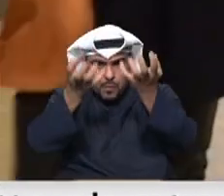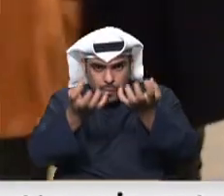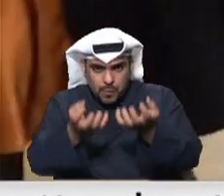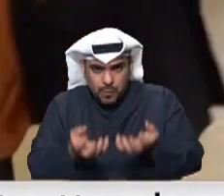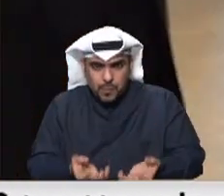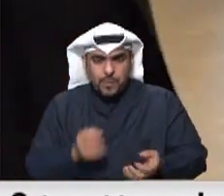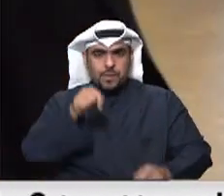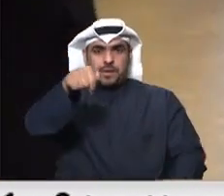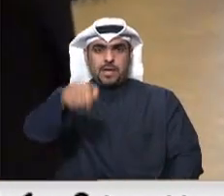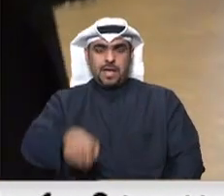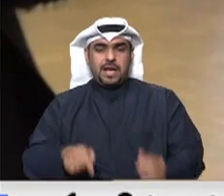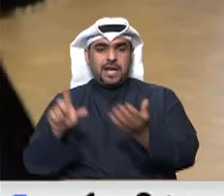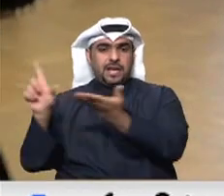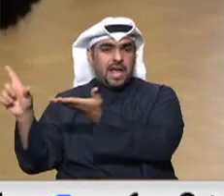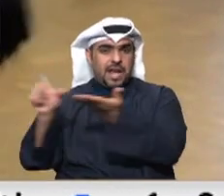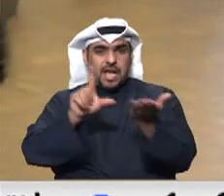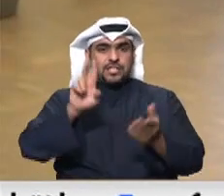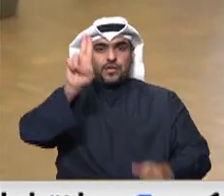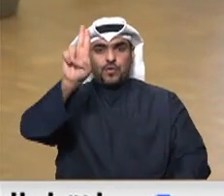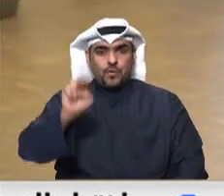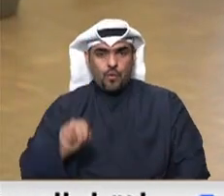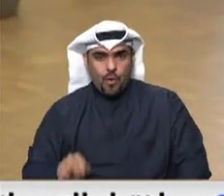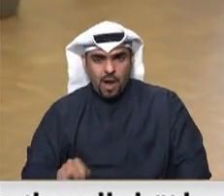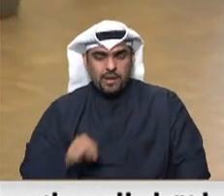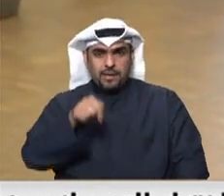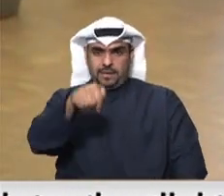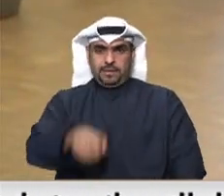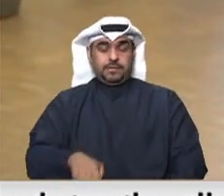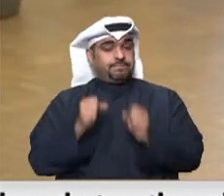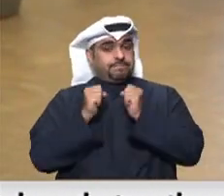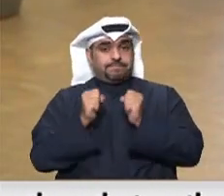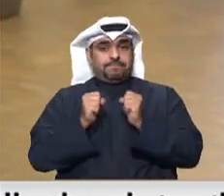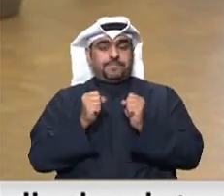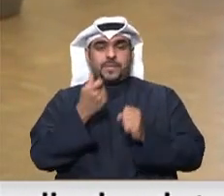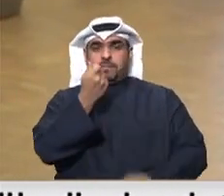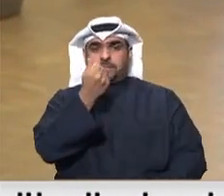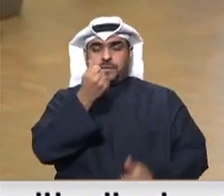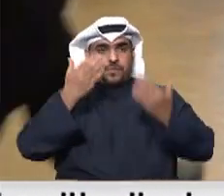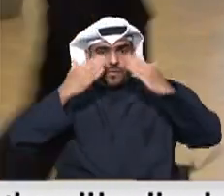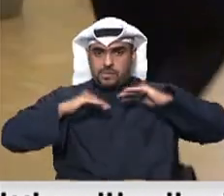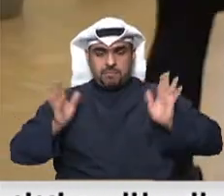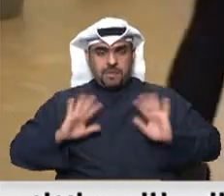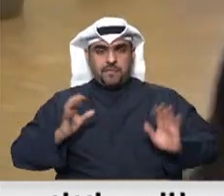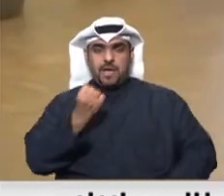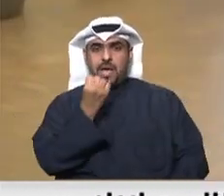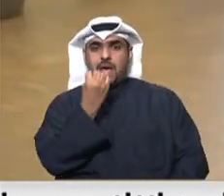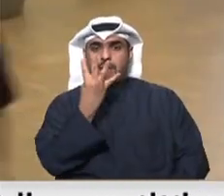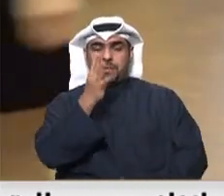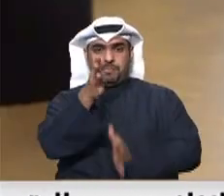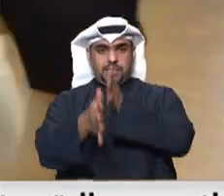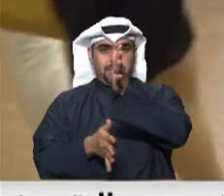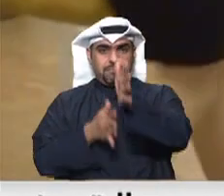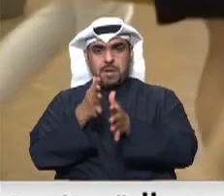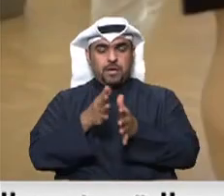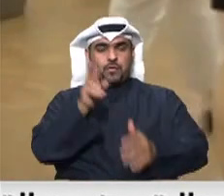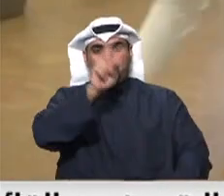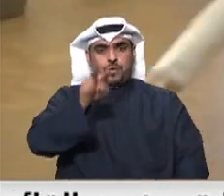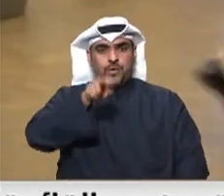المفوضية العليا لشؤون اللاجئين في عجز تاريخي يقدر ب 400 مليون دولار